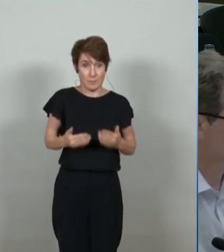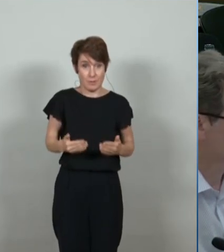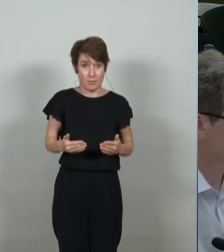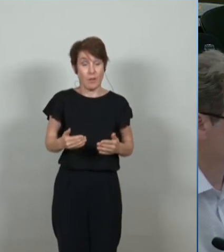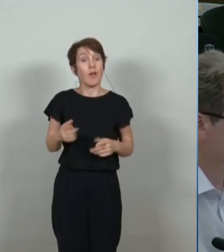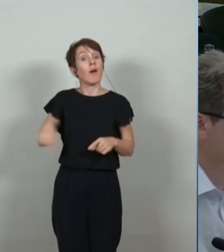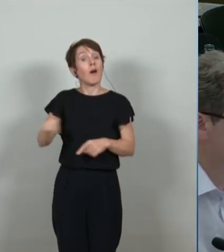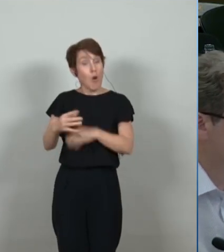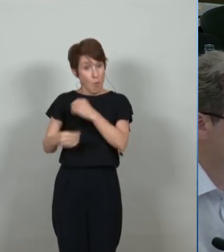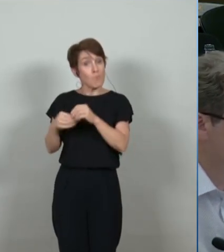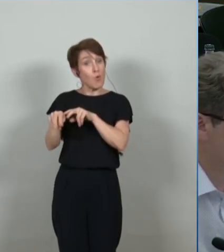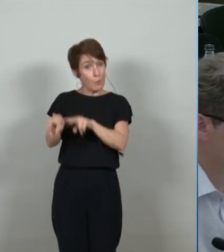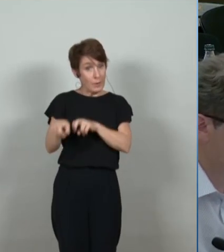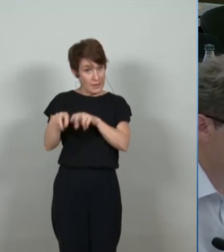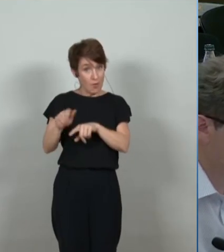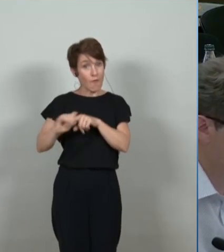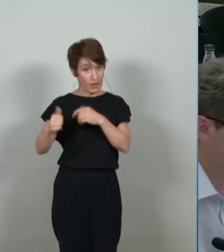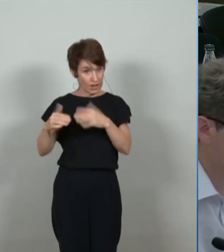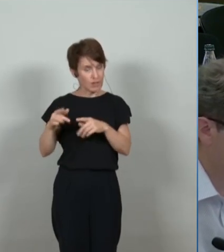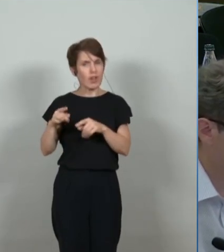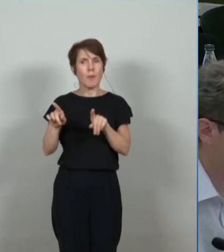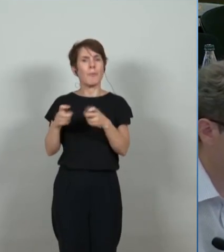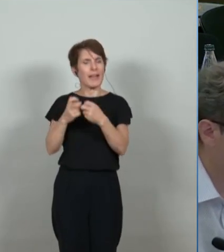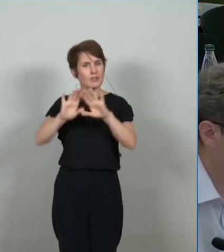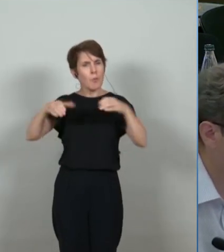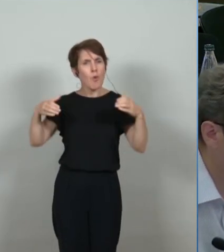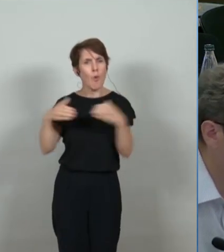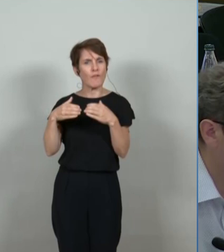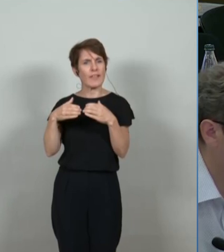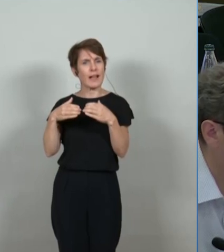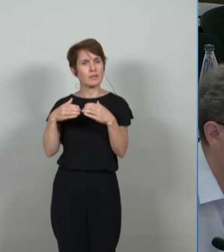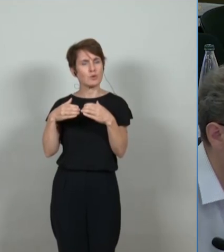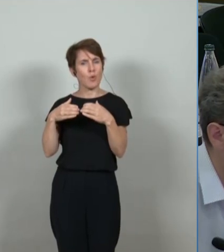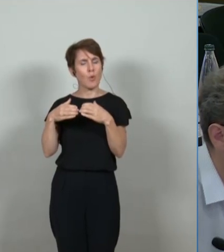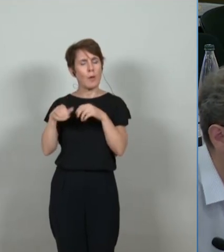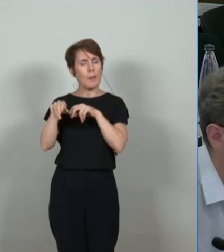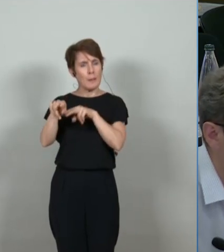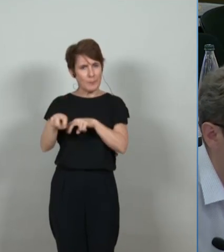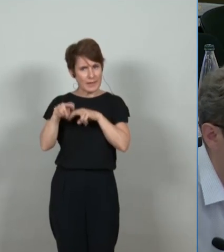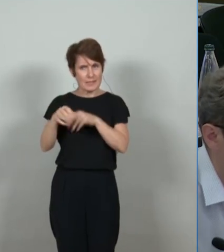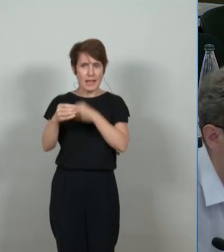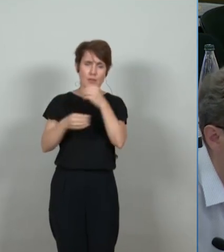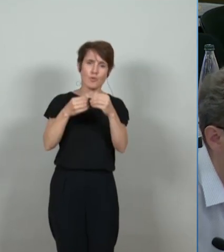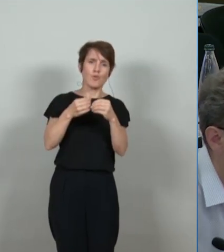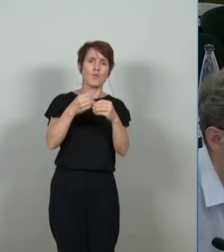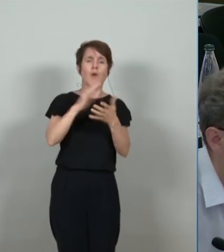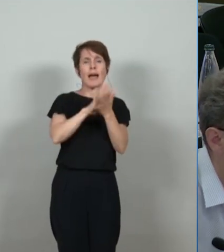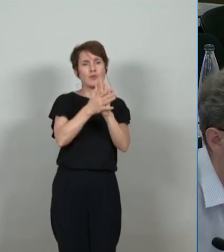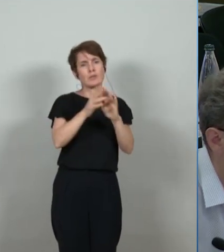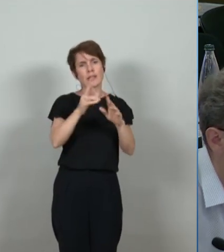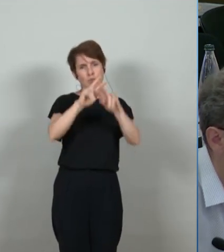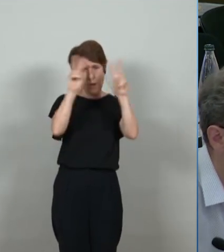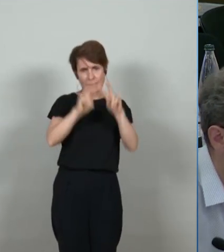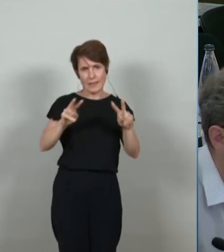paysan que ce soit évidemment on pense à la Confédération paysanne en France mais il y a campécina au niveau international et même et même